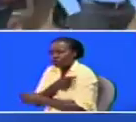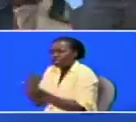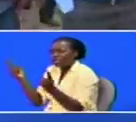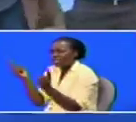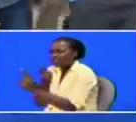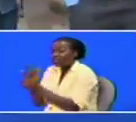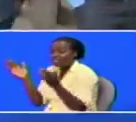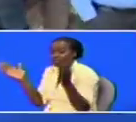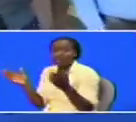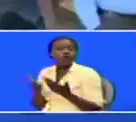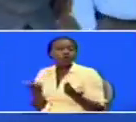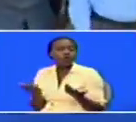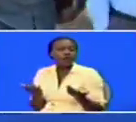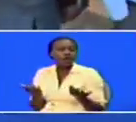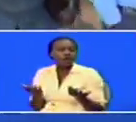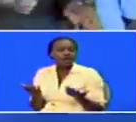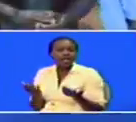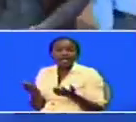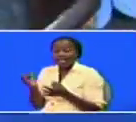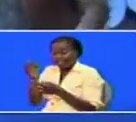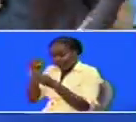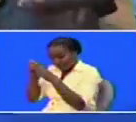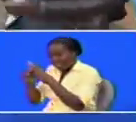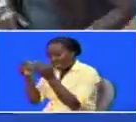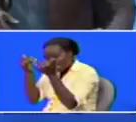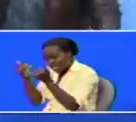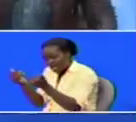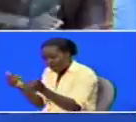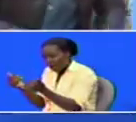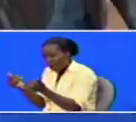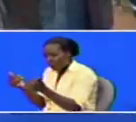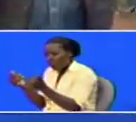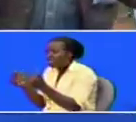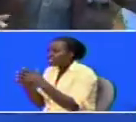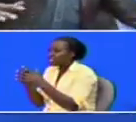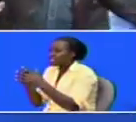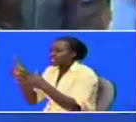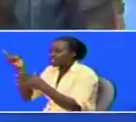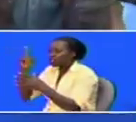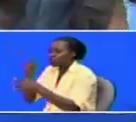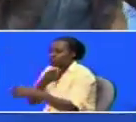sana. Tofauti iko wapi? Ukiingia saizi tuseme uende kama Nairobi Hospital, naitumia tu kama